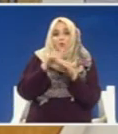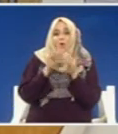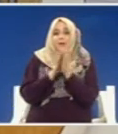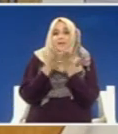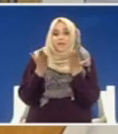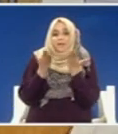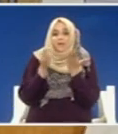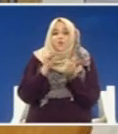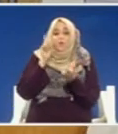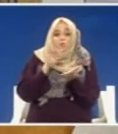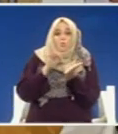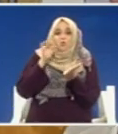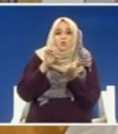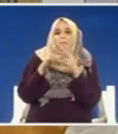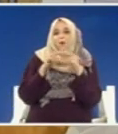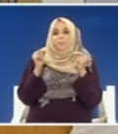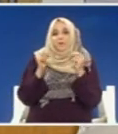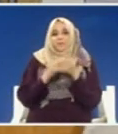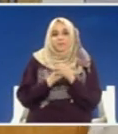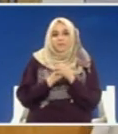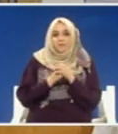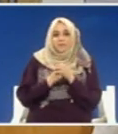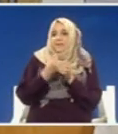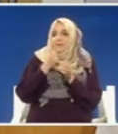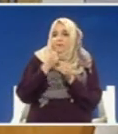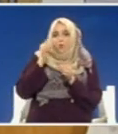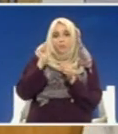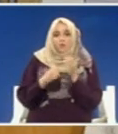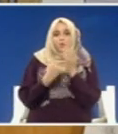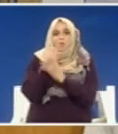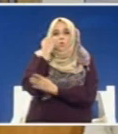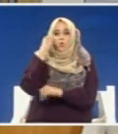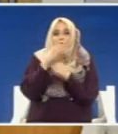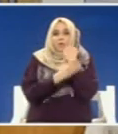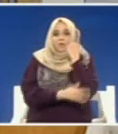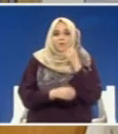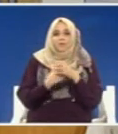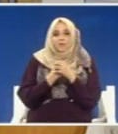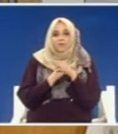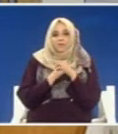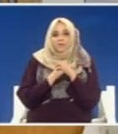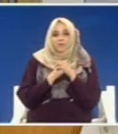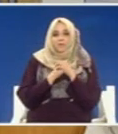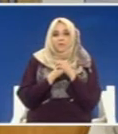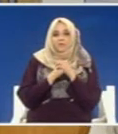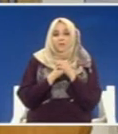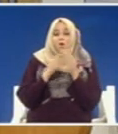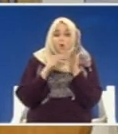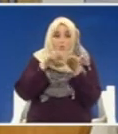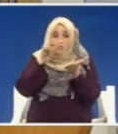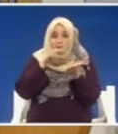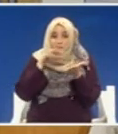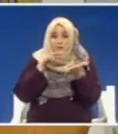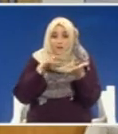لا يمسه إلا المطهرون، معناه لا بد من الوضوء. ثم وهي تقرأ من